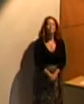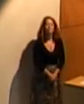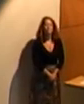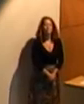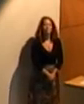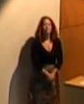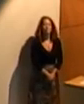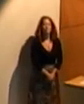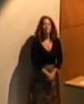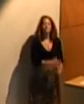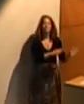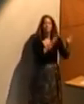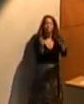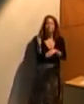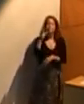monsieur